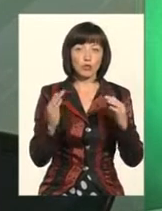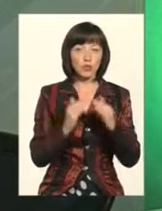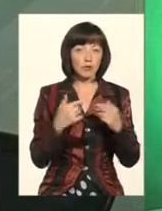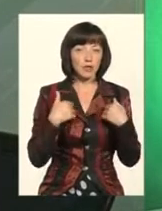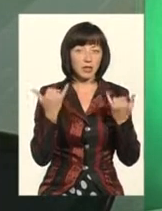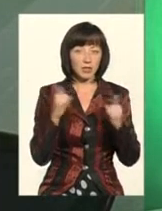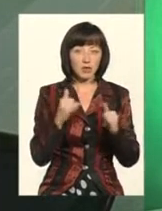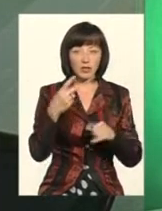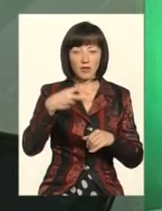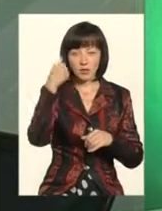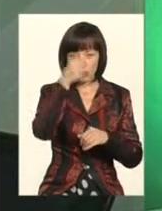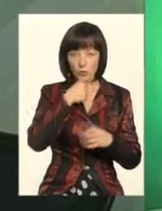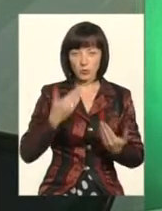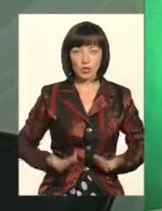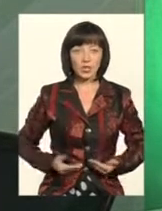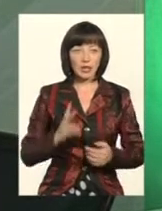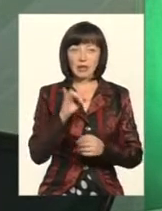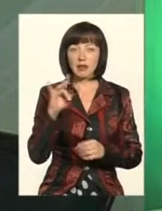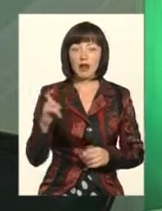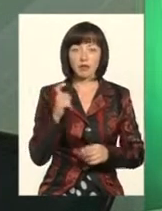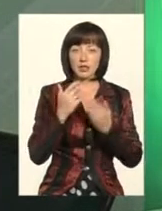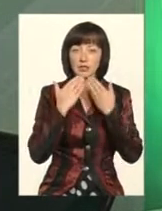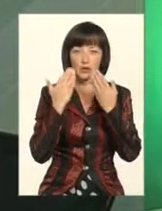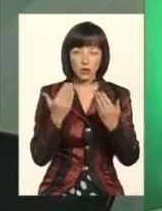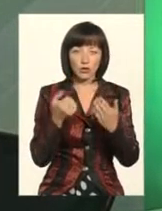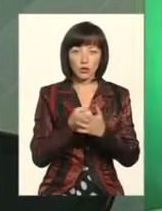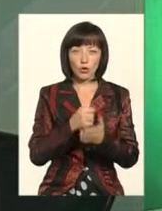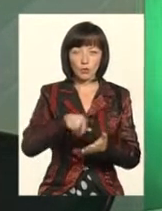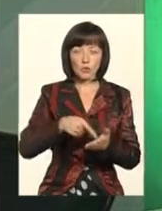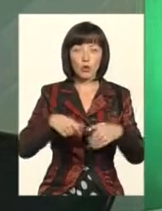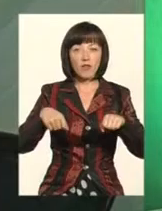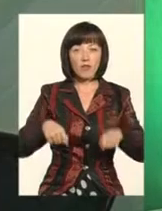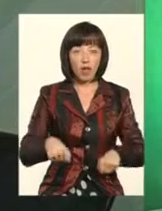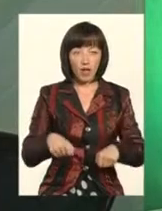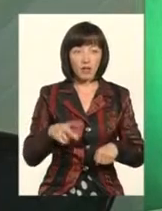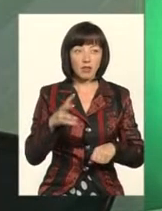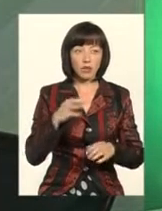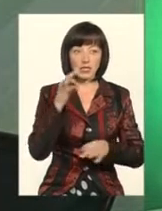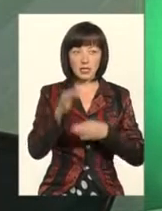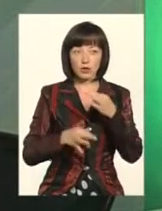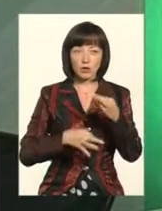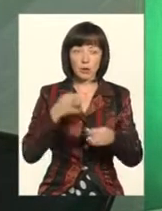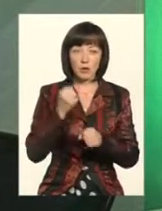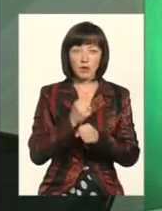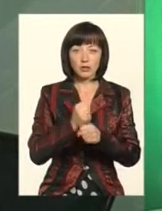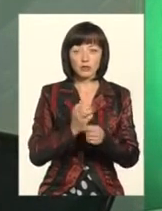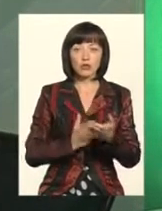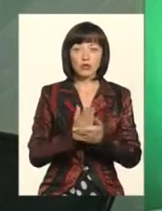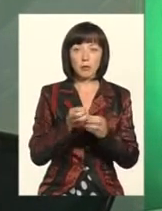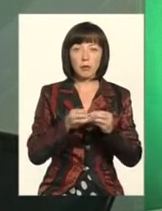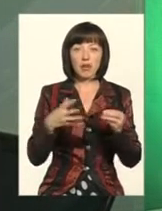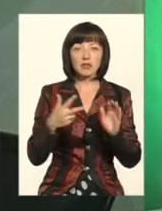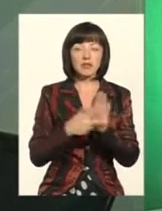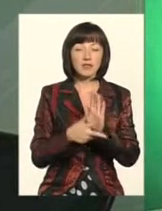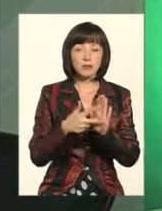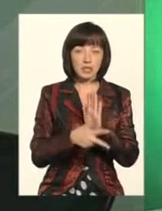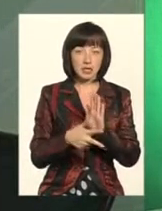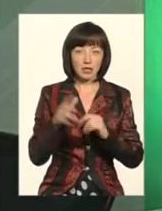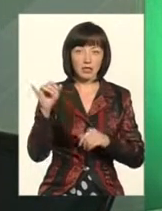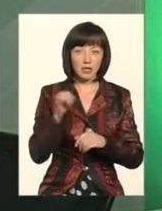дивує, що ви за 20 років прожили, ні разу не звертались до міської влади. У нас цілодобово працює служба 1580.